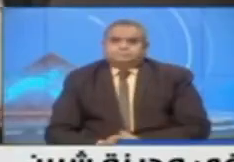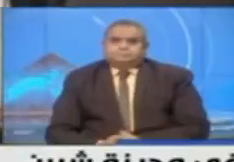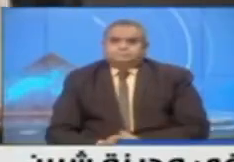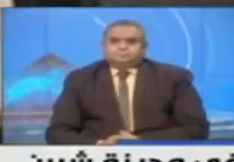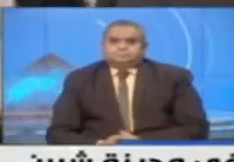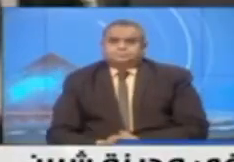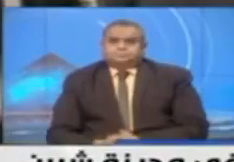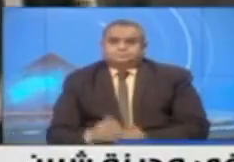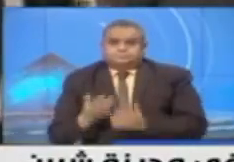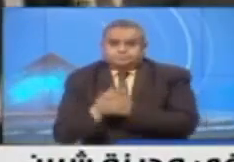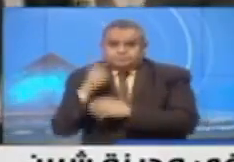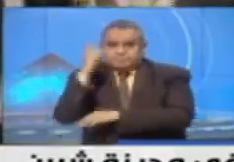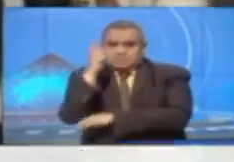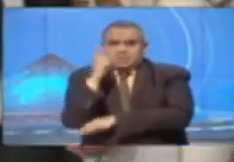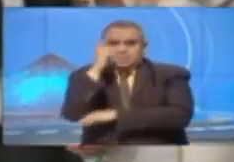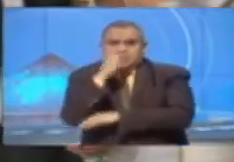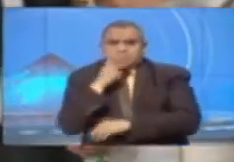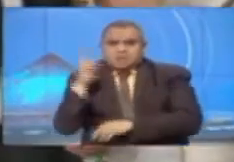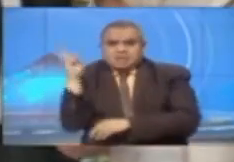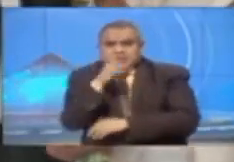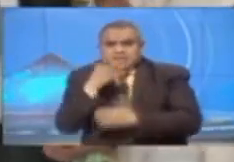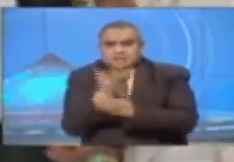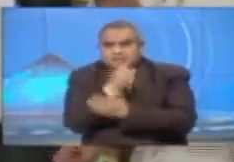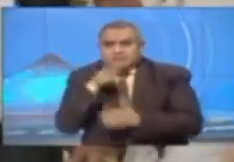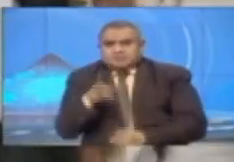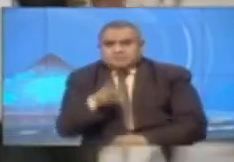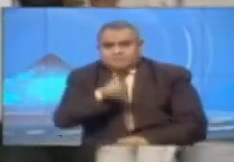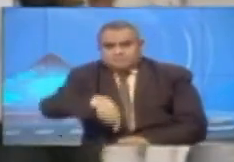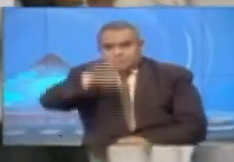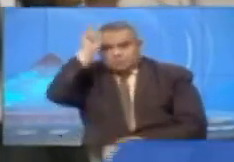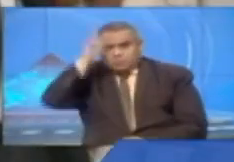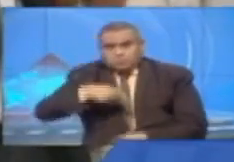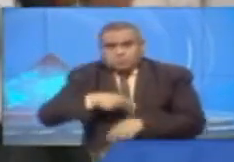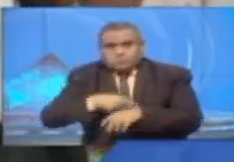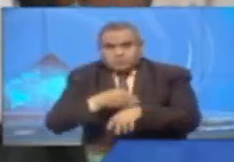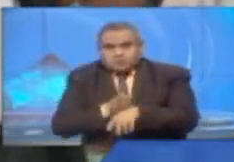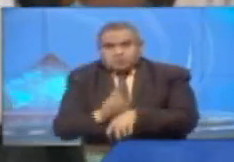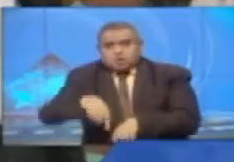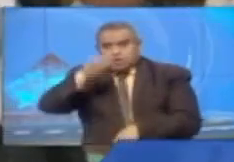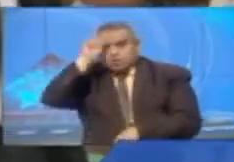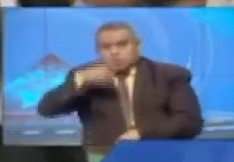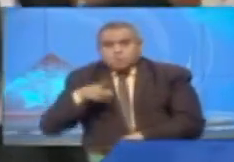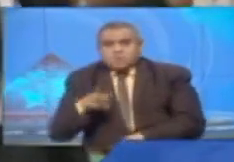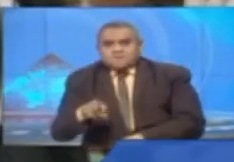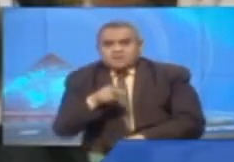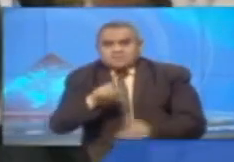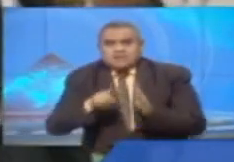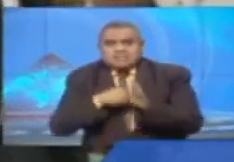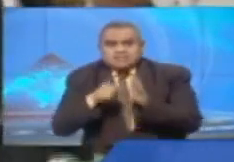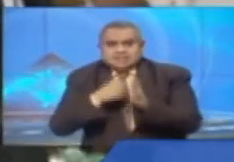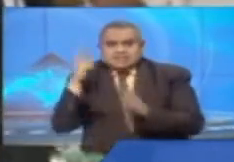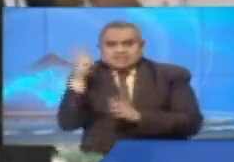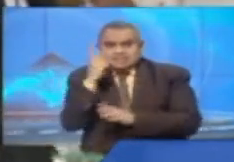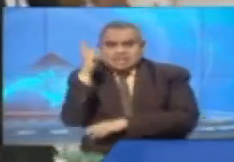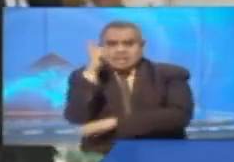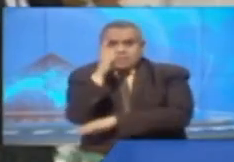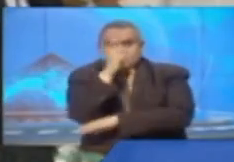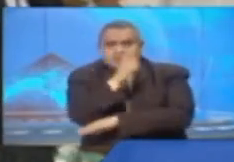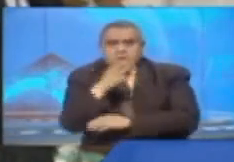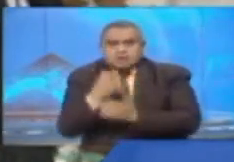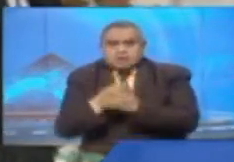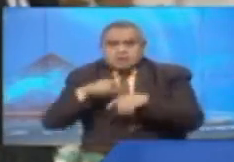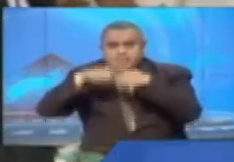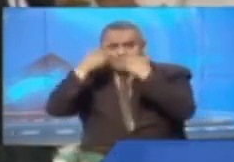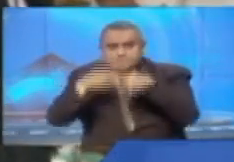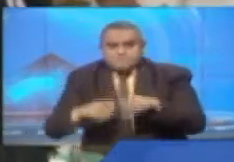عندنا مسجدين غير هذا المسجد بيتم افتتاحهم اليوم في هذه اللحظة، وده بيدل على ان مصر هتظل بلد